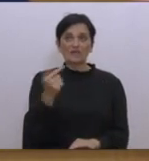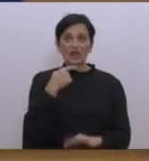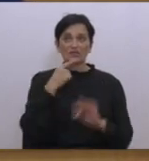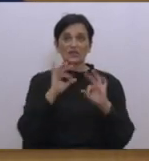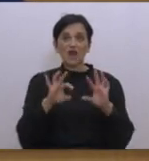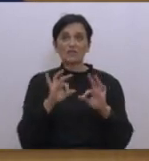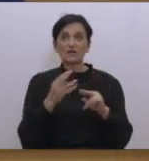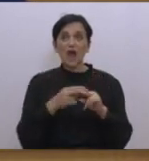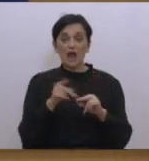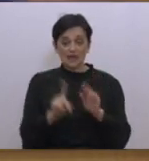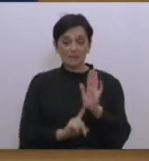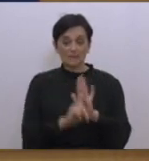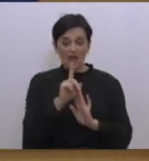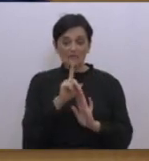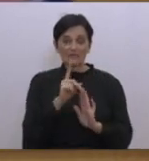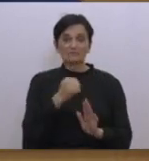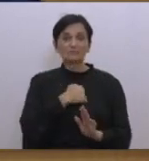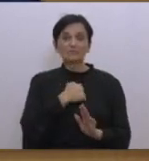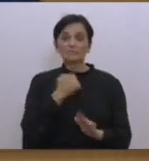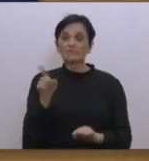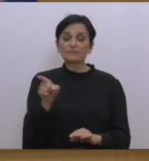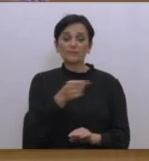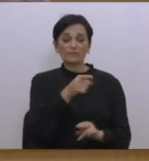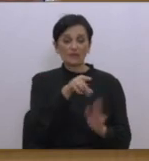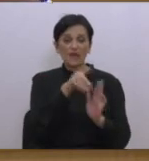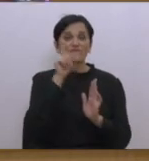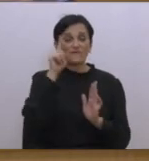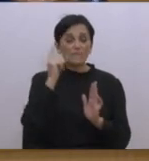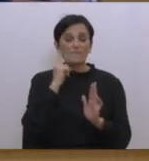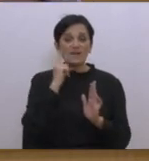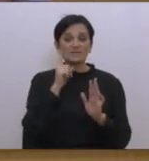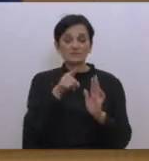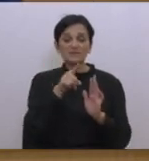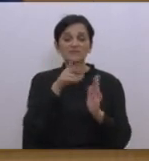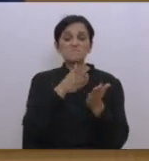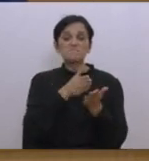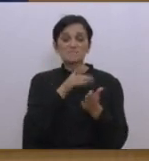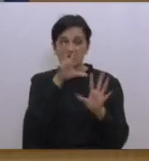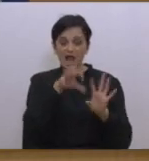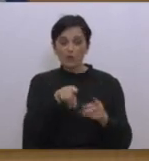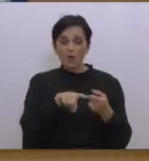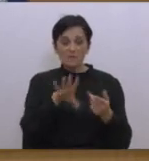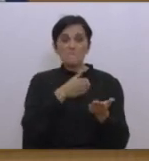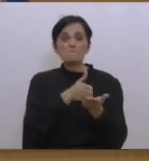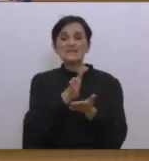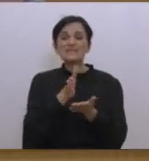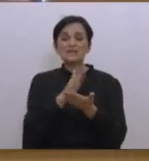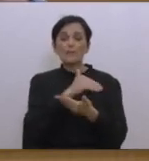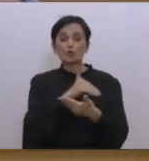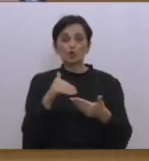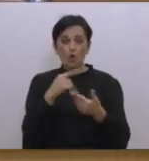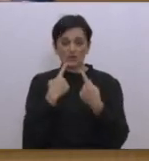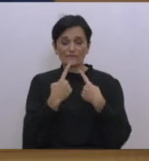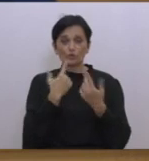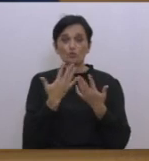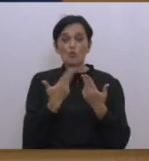აი აქედან დაიწყოს წვევანდელის ხელფასი. მე მესმის, რომ თქვენ ამ კანონს არ ეხება, მაგრამ პრინციპის დონეზე, რადგან პრინციპებზე საუბრობთ ახლა, ხო? აი თუ ვაღიარებთ, რომ ეს